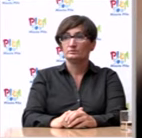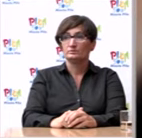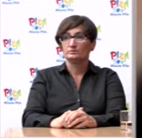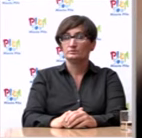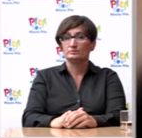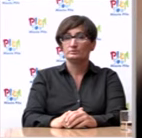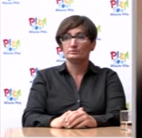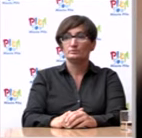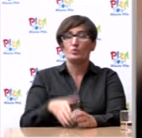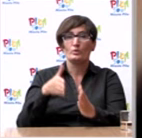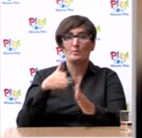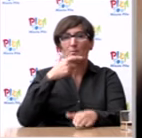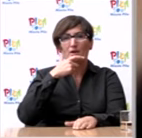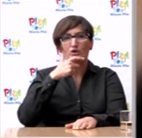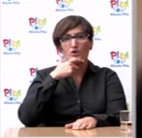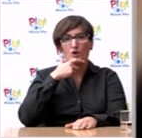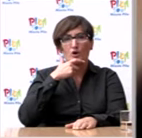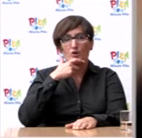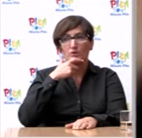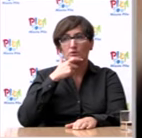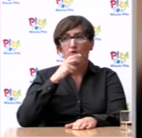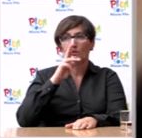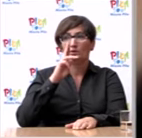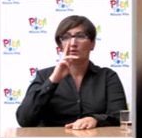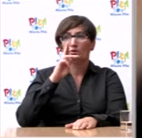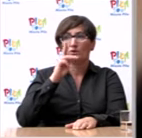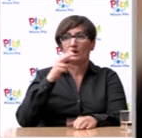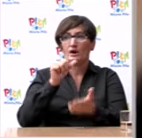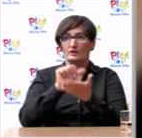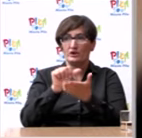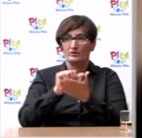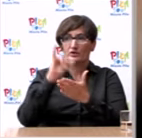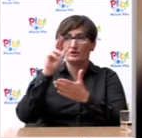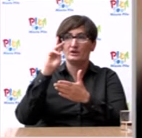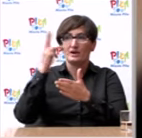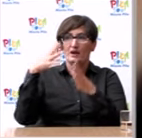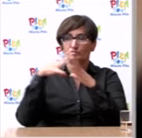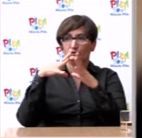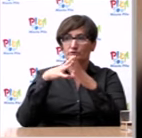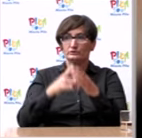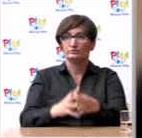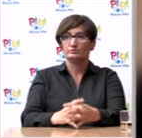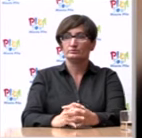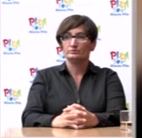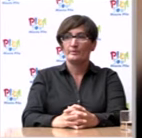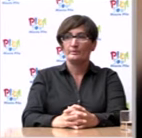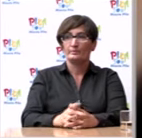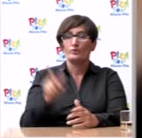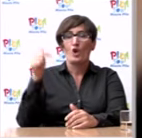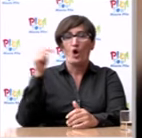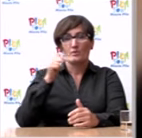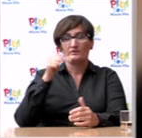Bydgoskie Przedmieście, mamy K11 i K10 u góry. Obowiązuje